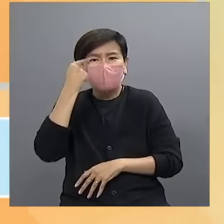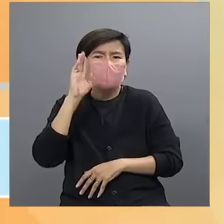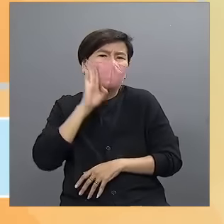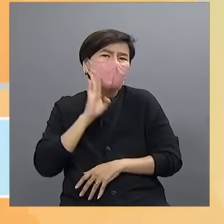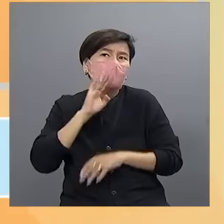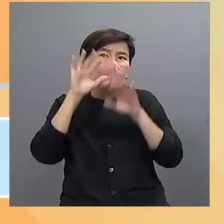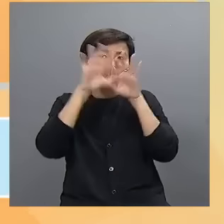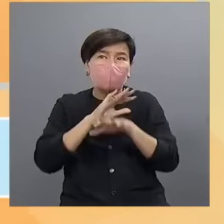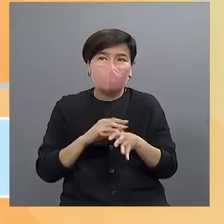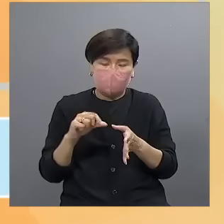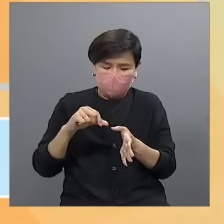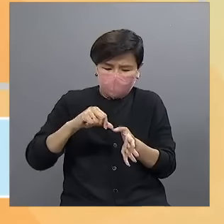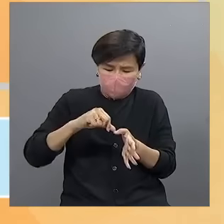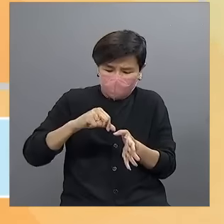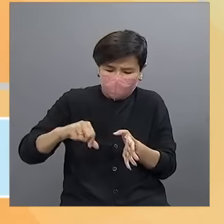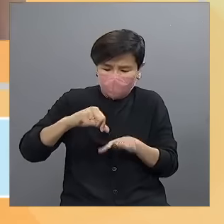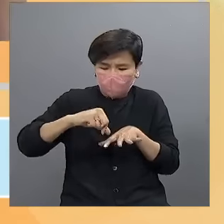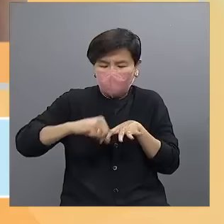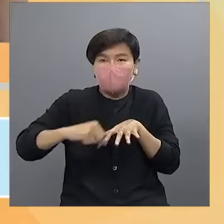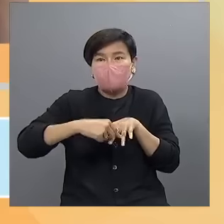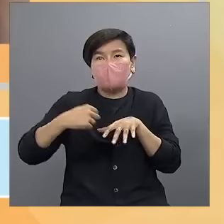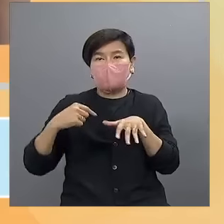ฟัย บางทีกเกิดที่บิเวณ bore